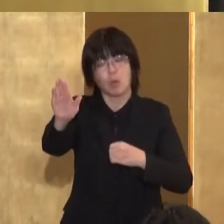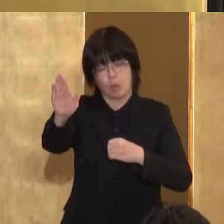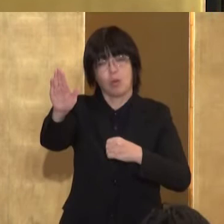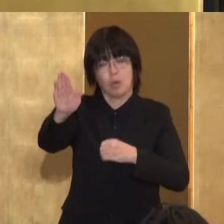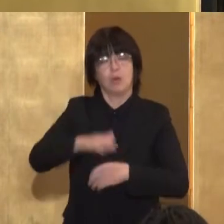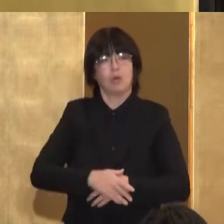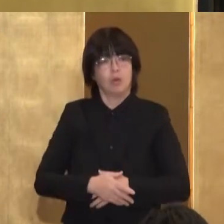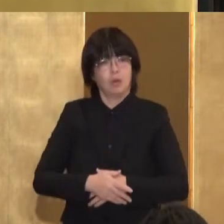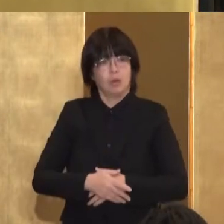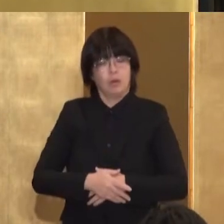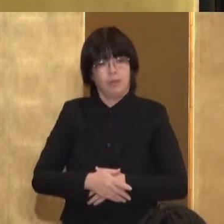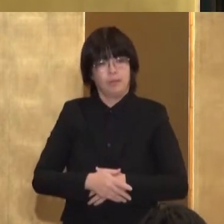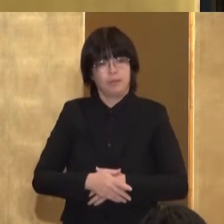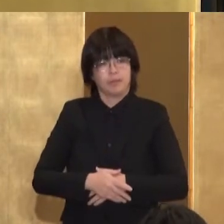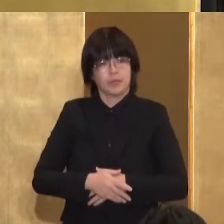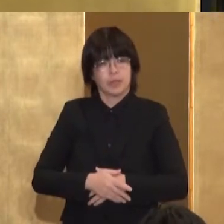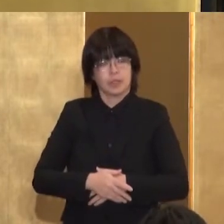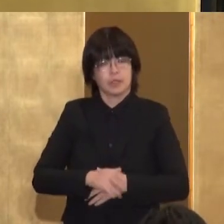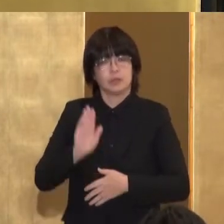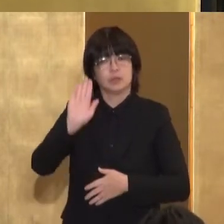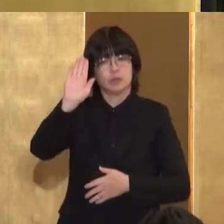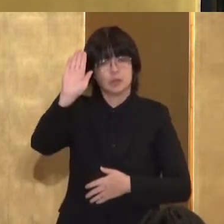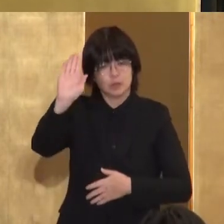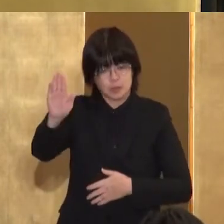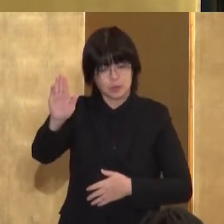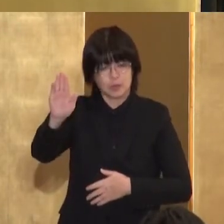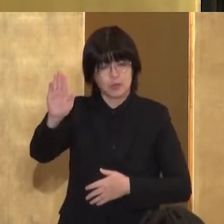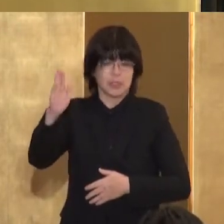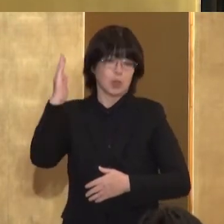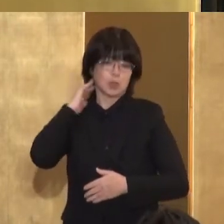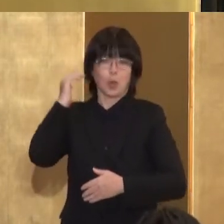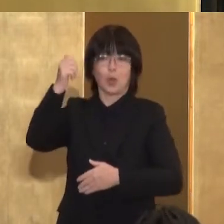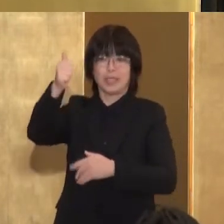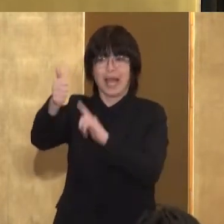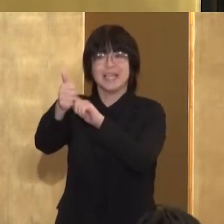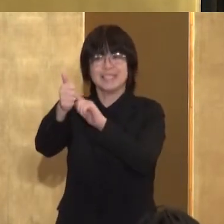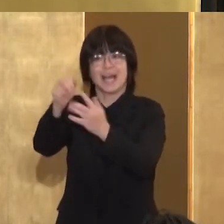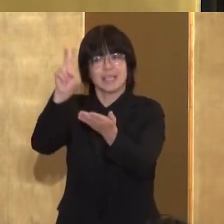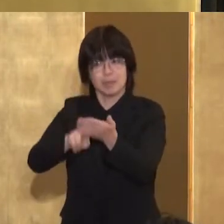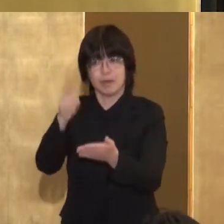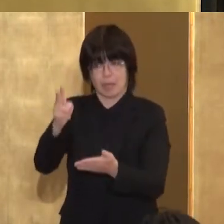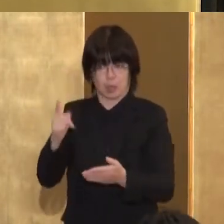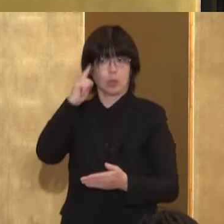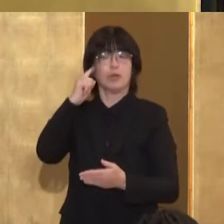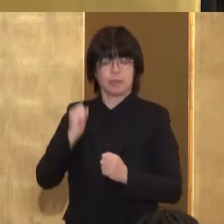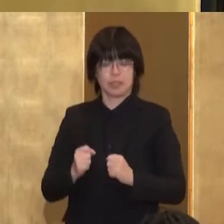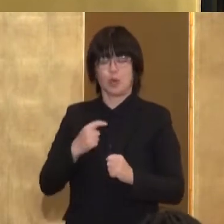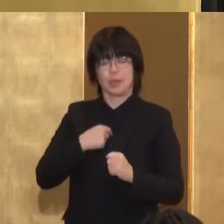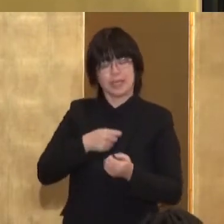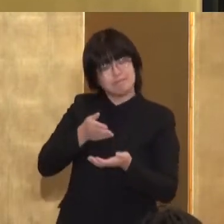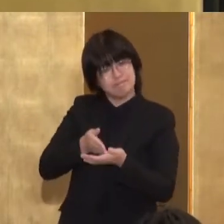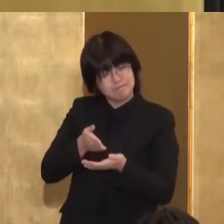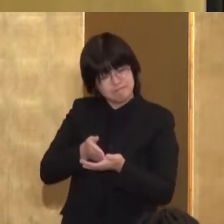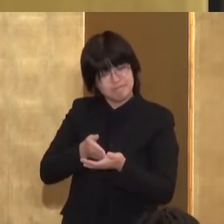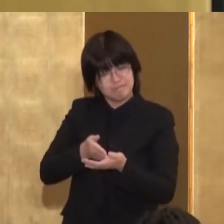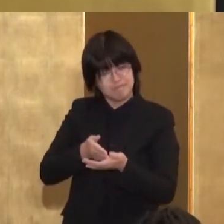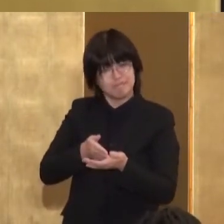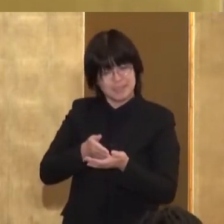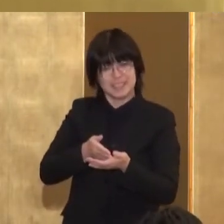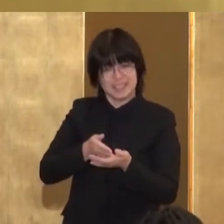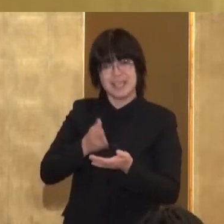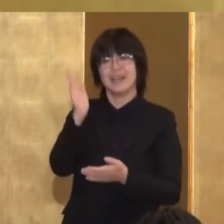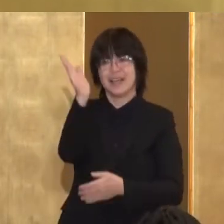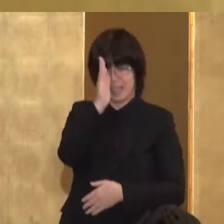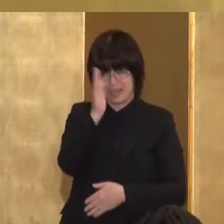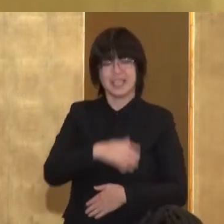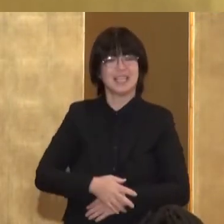から、これは次の総理大臣が決めることであろうと、このように思いますので、私から今から予測すること